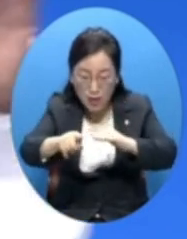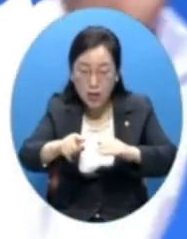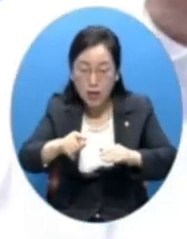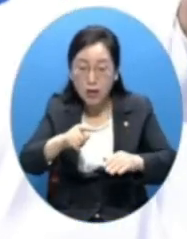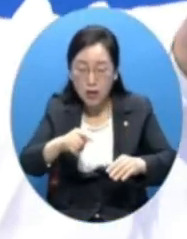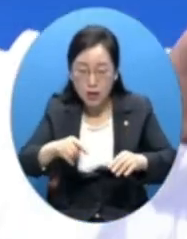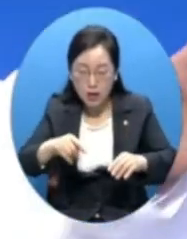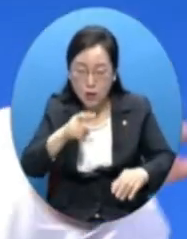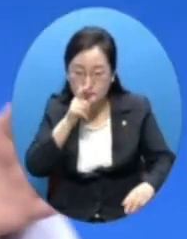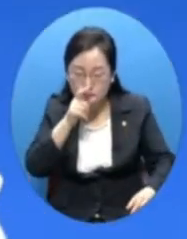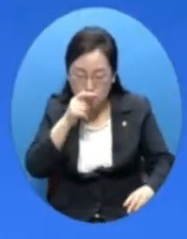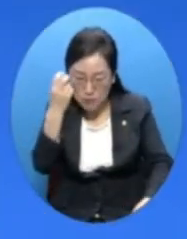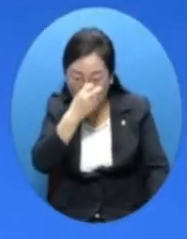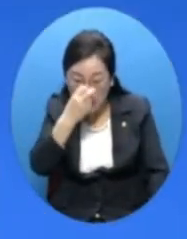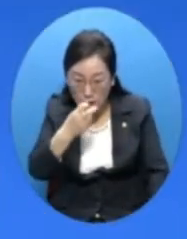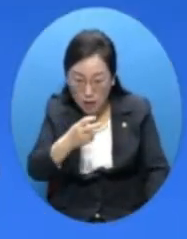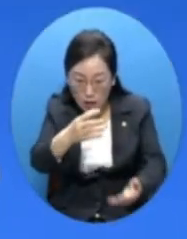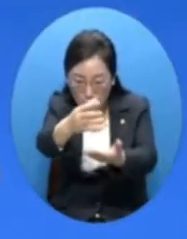마약으로 뒤덮였습니다. 왜?